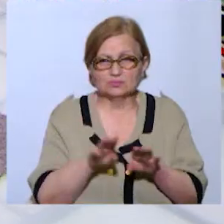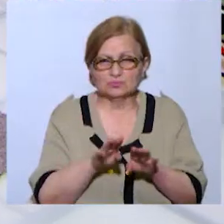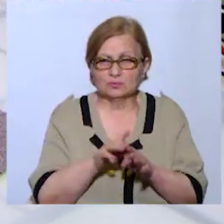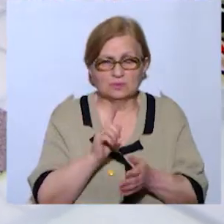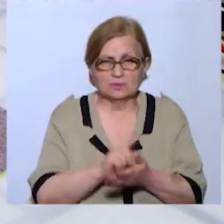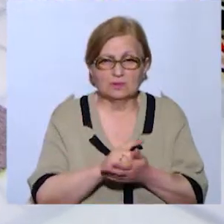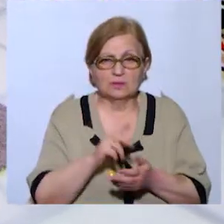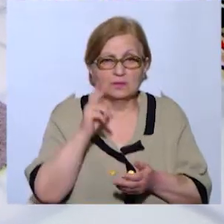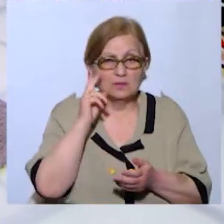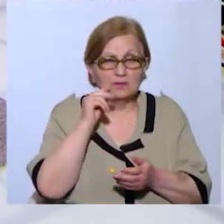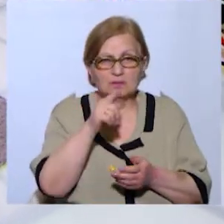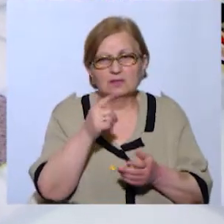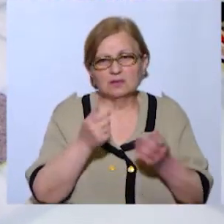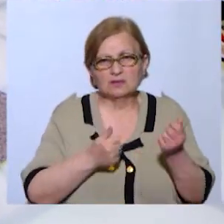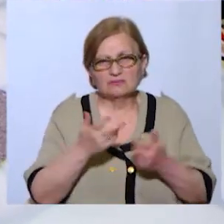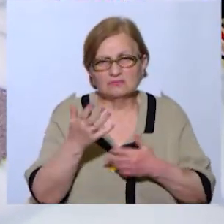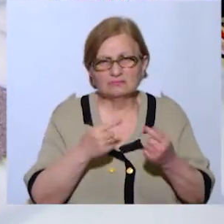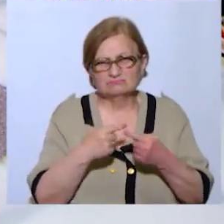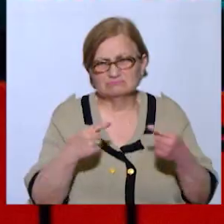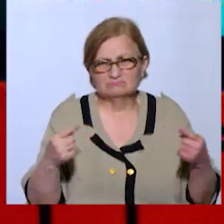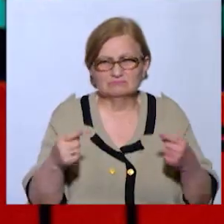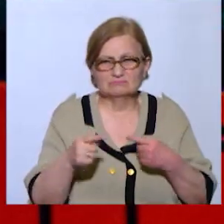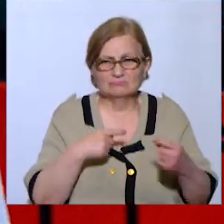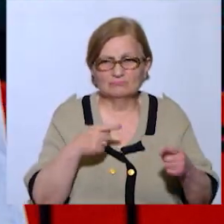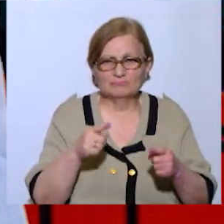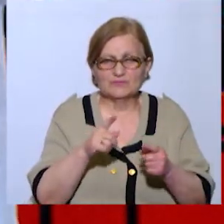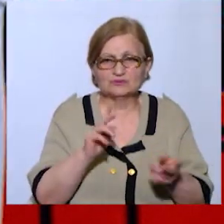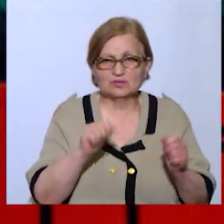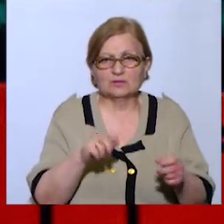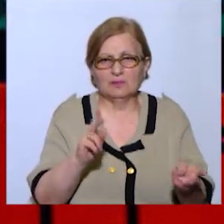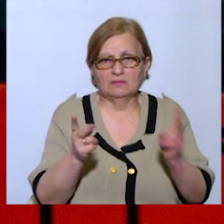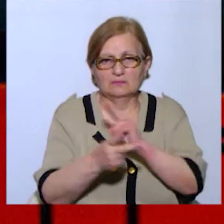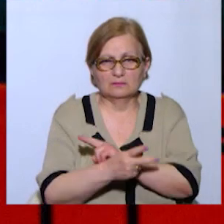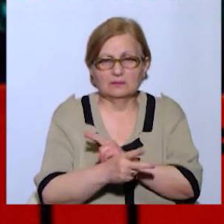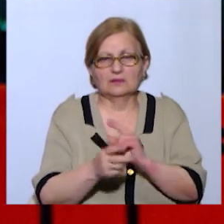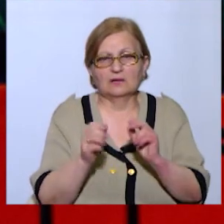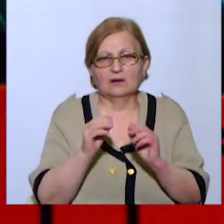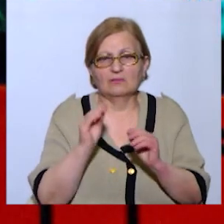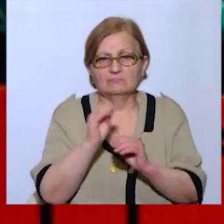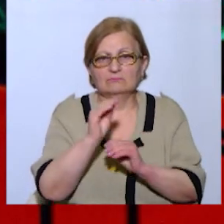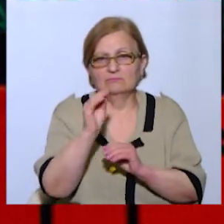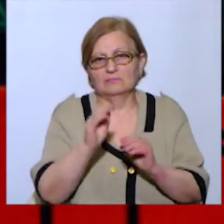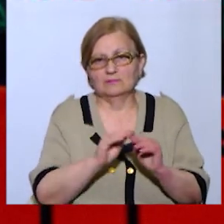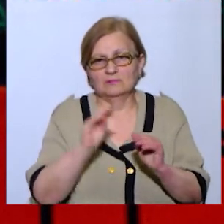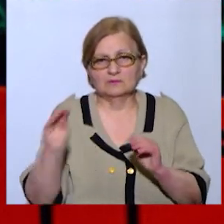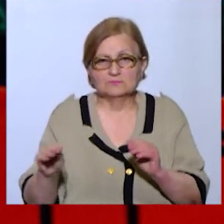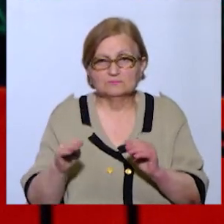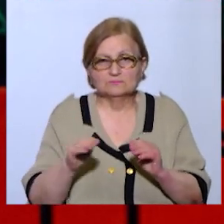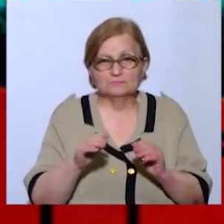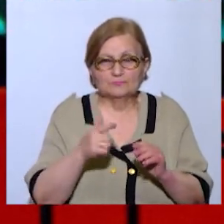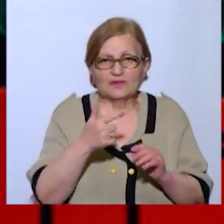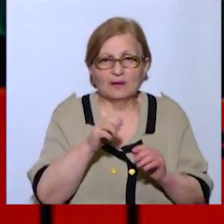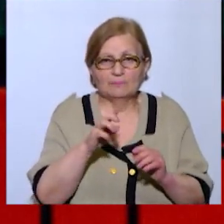რიცხვითი მონაცემების ვარიაციული მწკრივი, ეს არის ეს რიცხვები, რომ გადავალაგოთ უბრალოდ ზრდადობით. გაბნევის